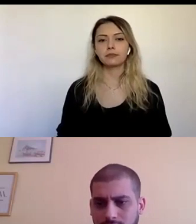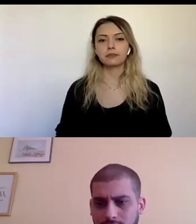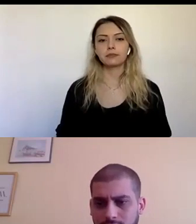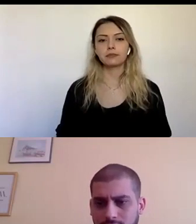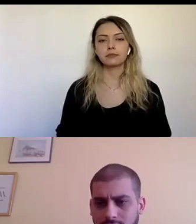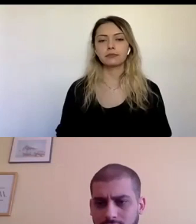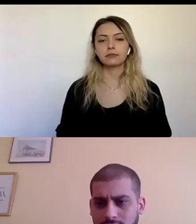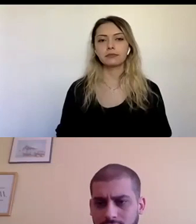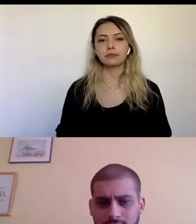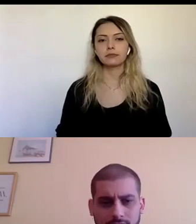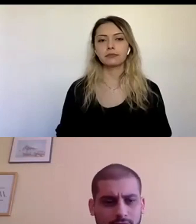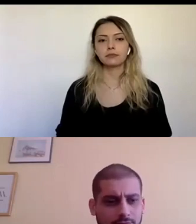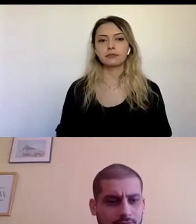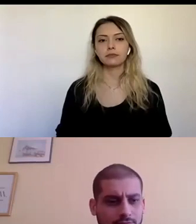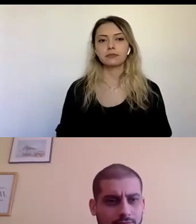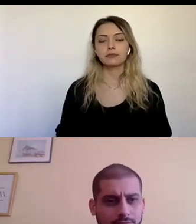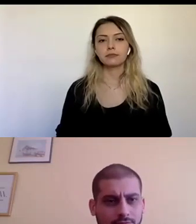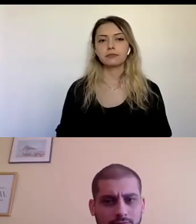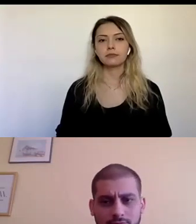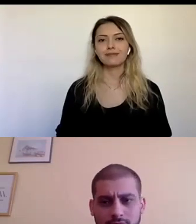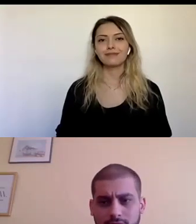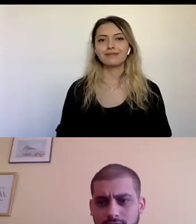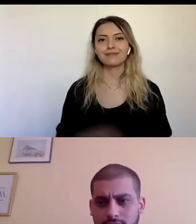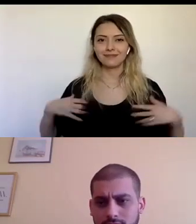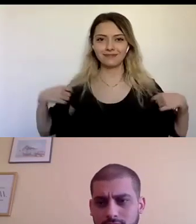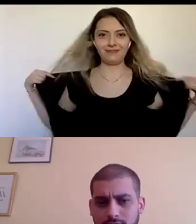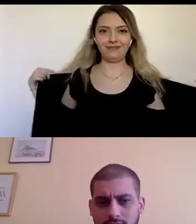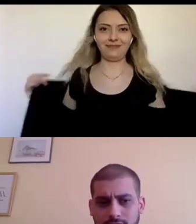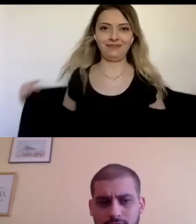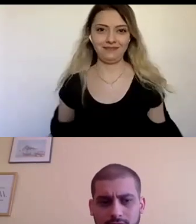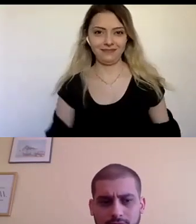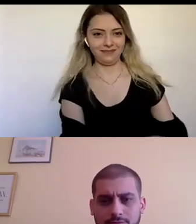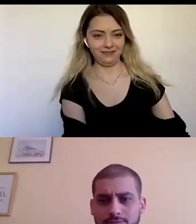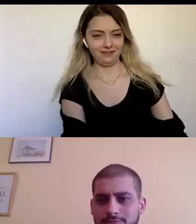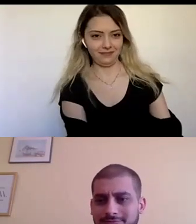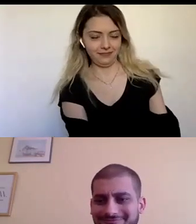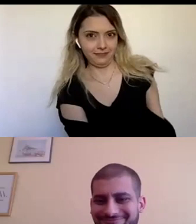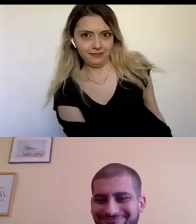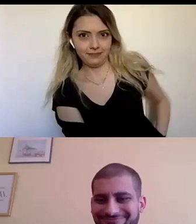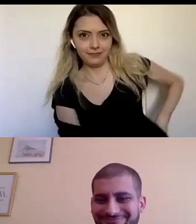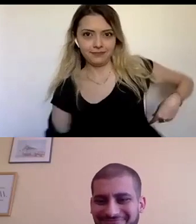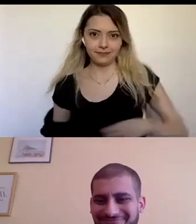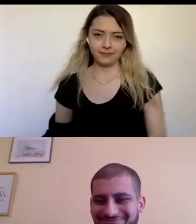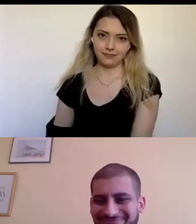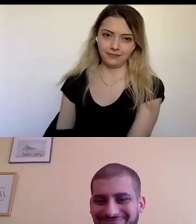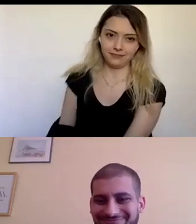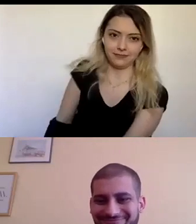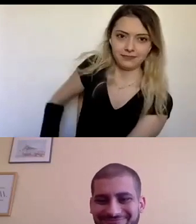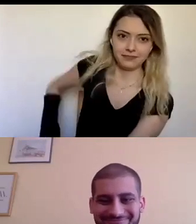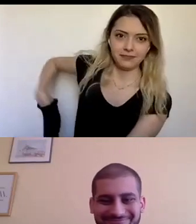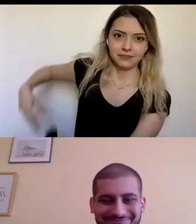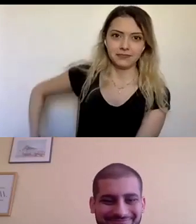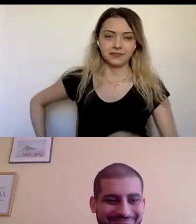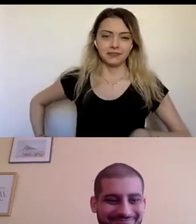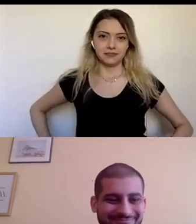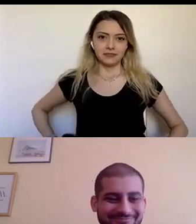Yine Arda'ya geçecektim ama Zoom'la ilgili bolca soru oluyor. Arda, sana da Zoom'la ilgili sorular var. Ondan önce şu son gelen yorumu